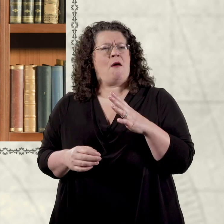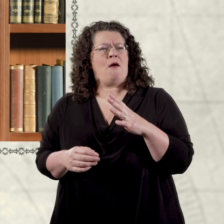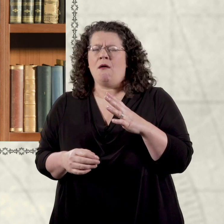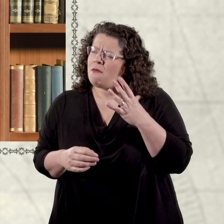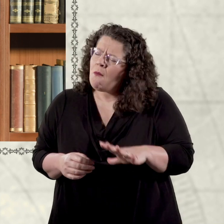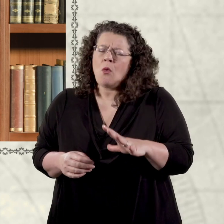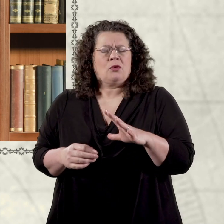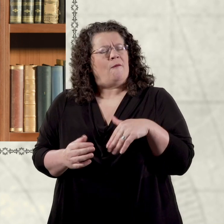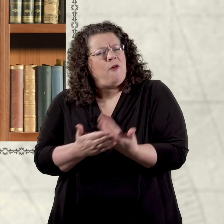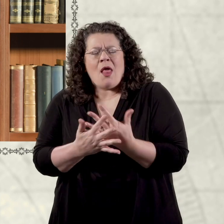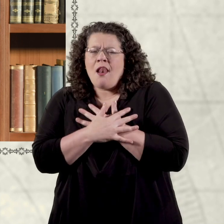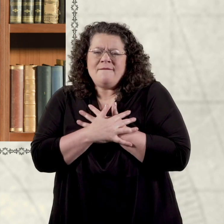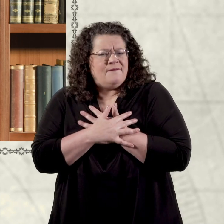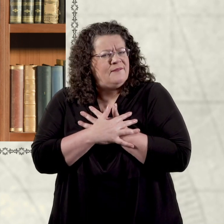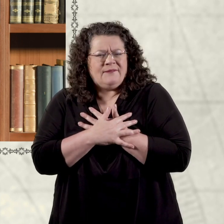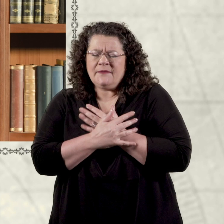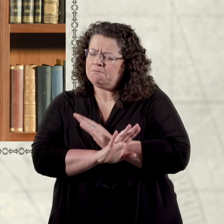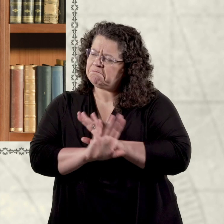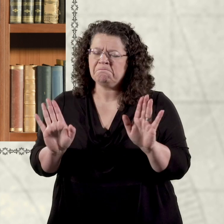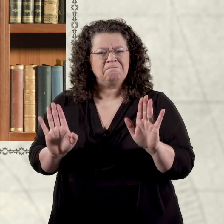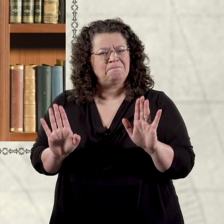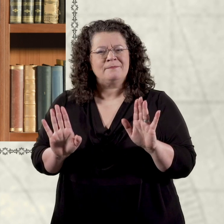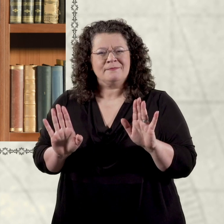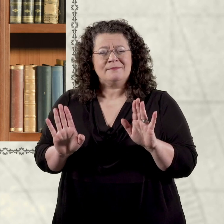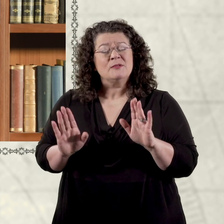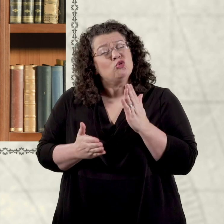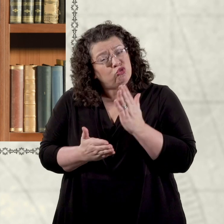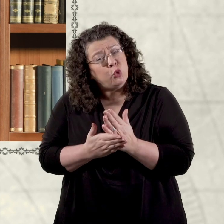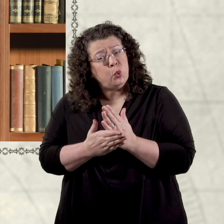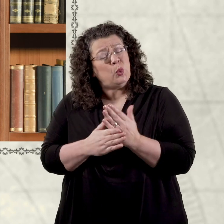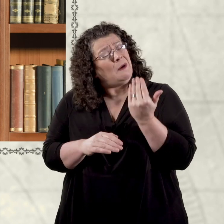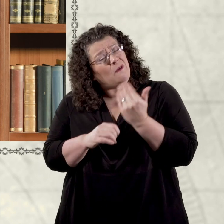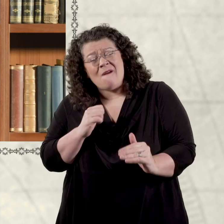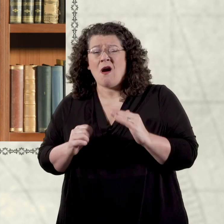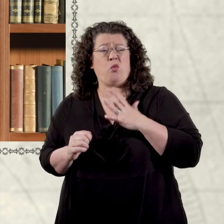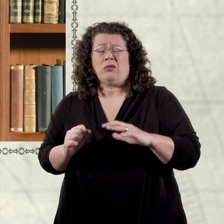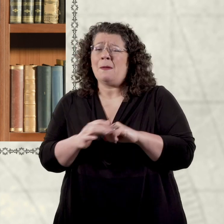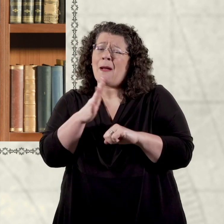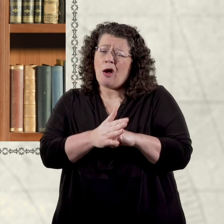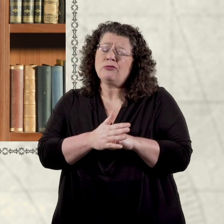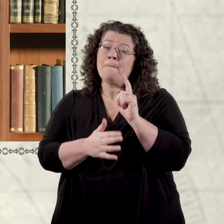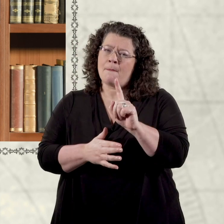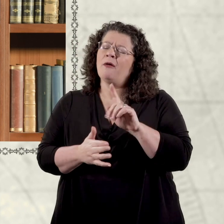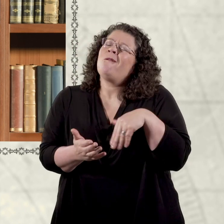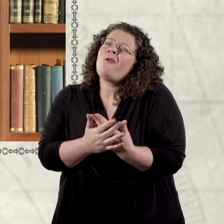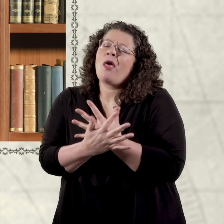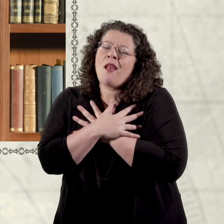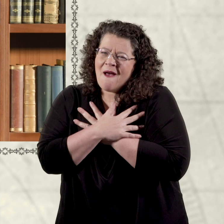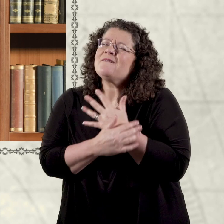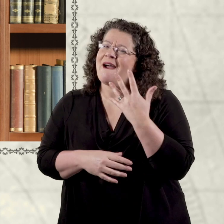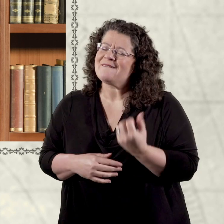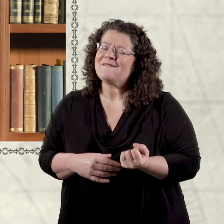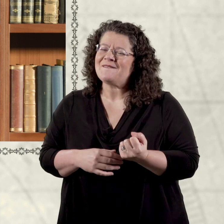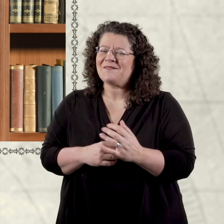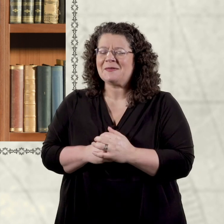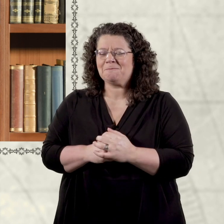byth isio syrthio mewn cariad eto. Wel, mae'n wir, nes i erioed fod isio prodi wedyn. Ond, mi